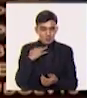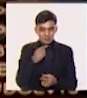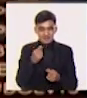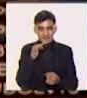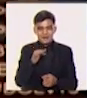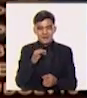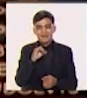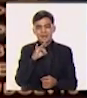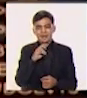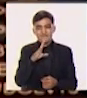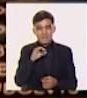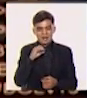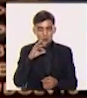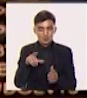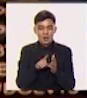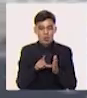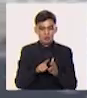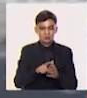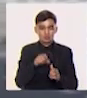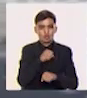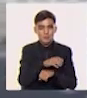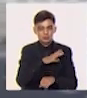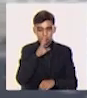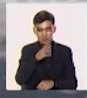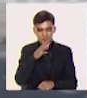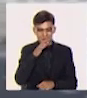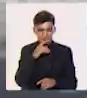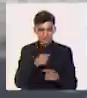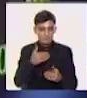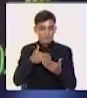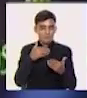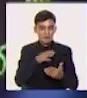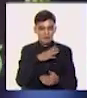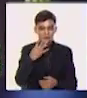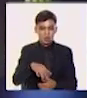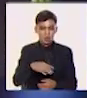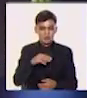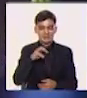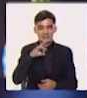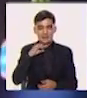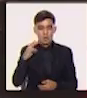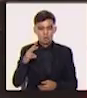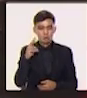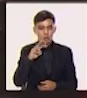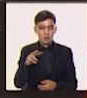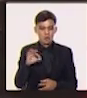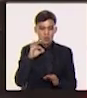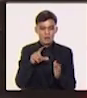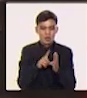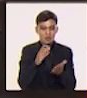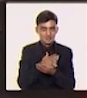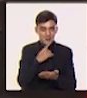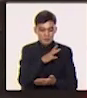салған инвестор салықтан босатылған. 4 жыл бұрын офшорлық шоттарда 40 триллион долларға жуық қаржы бар делінген еді. Сыртқа